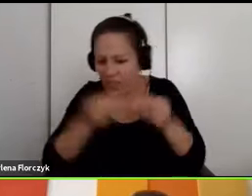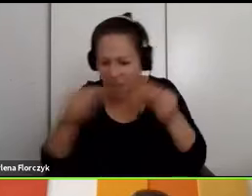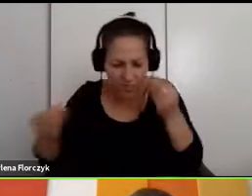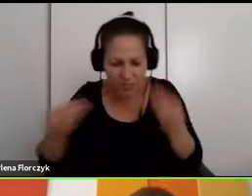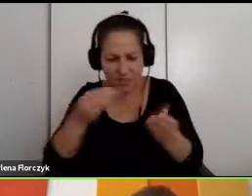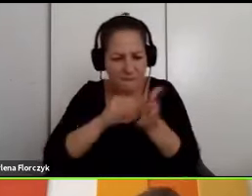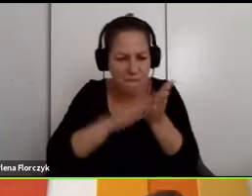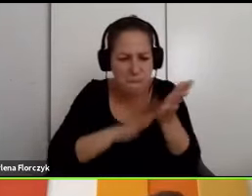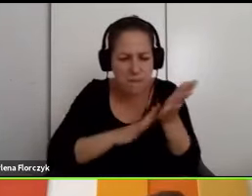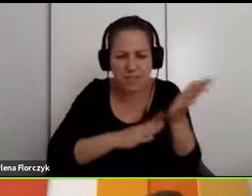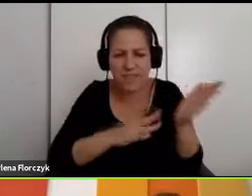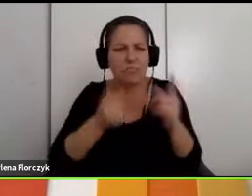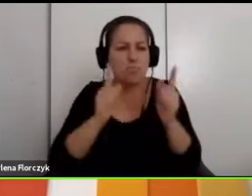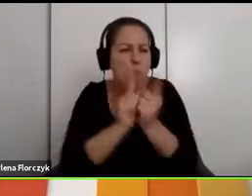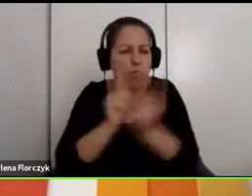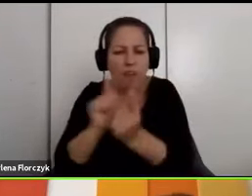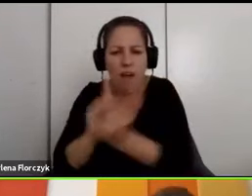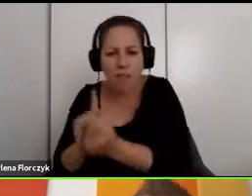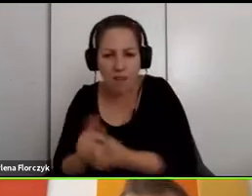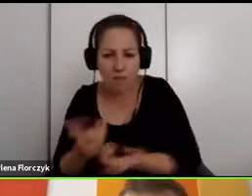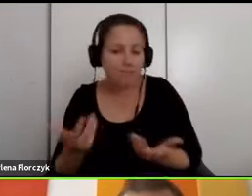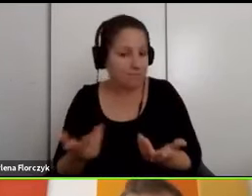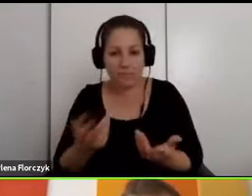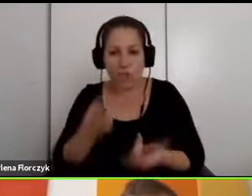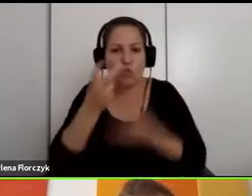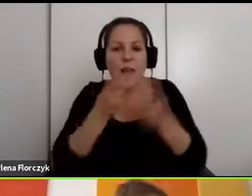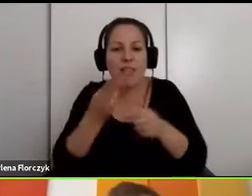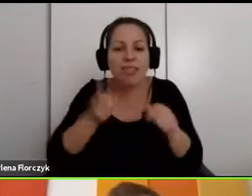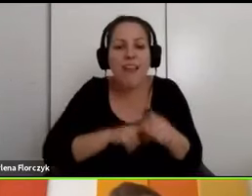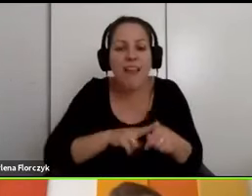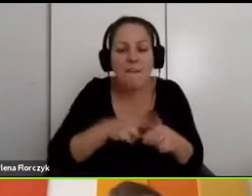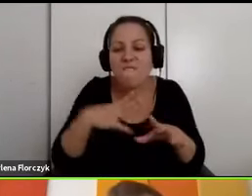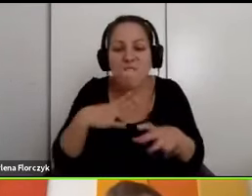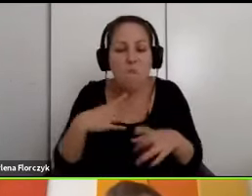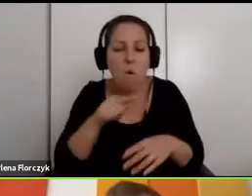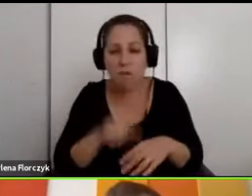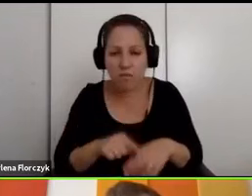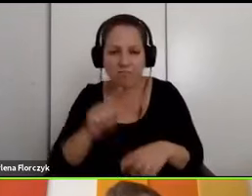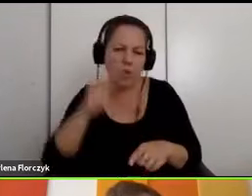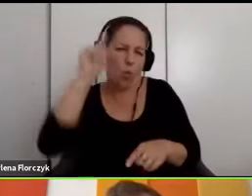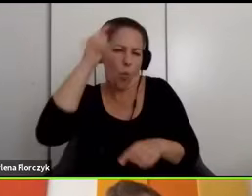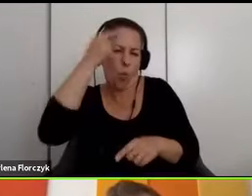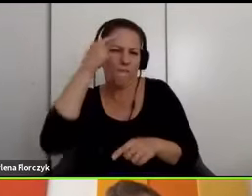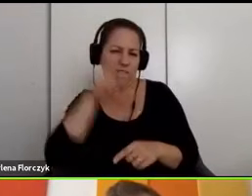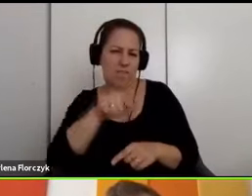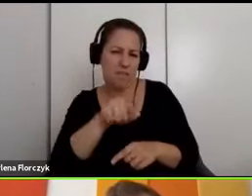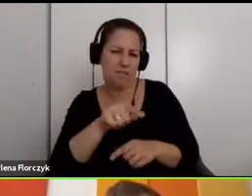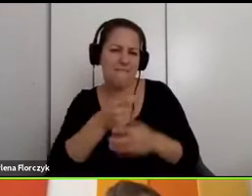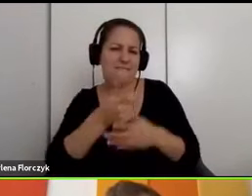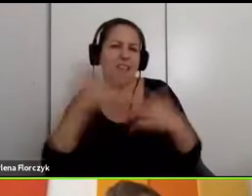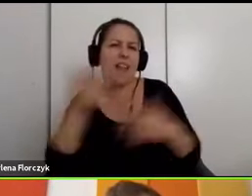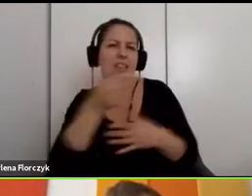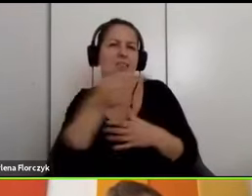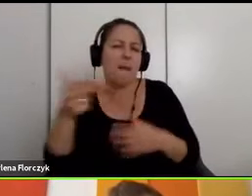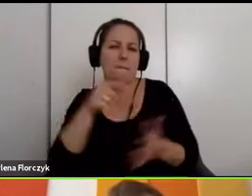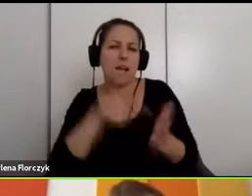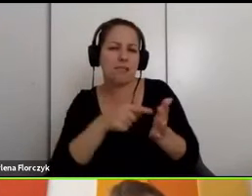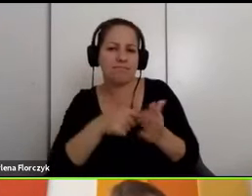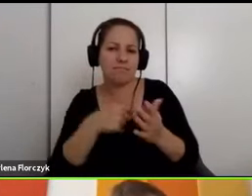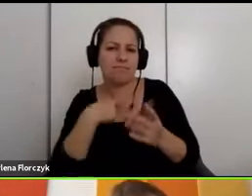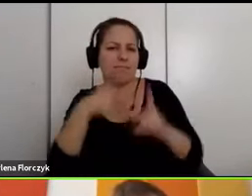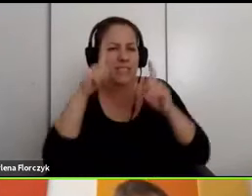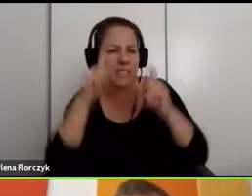te spotkania. Więc to jest jakby szukanie terminu, to jest główny, jakby jeden z wielu tematów, który poruszamy, ale